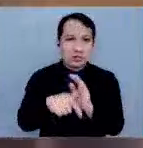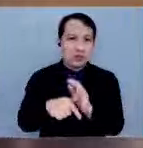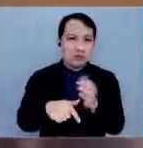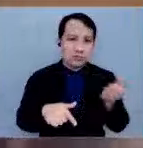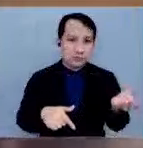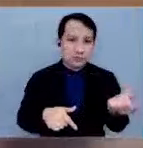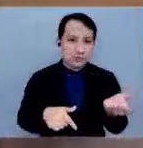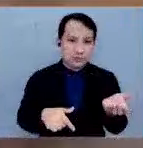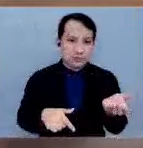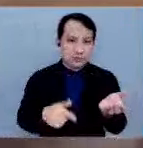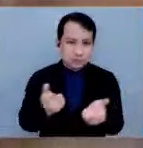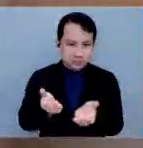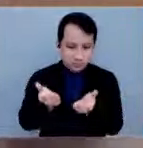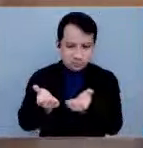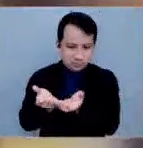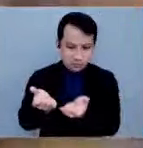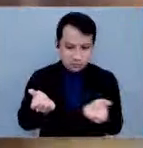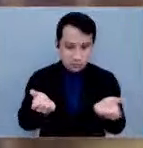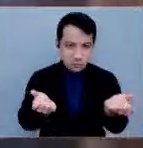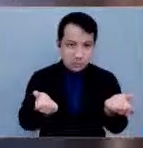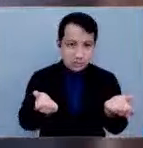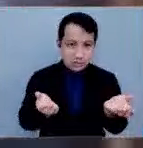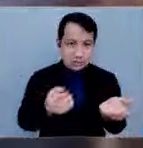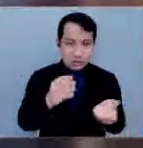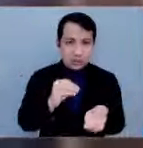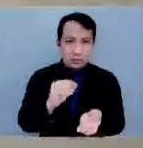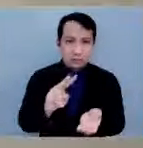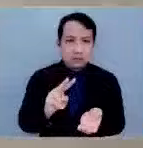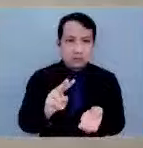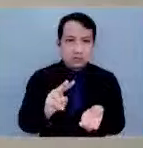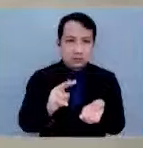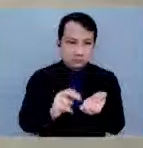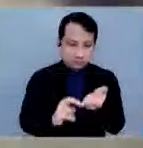pang bangka na ang dumikit sa MV Abdullah. Hanggang sa